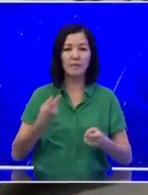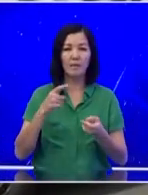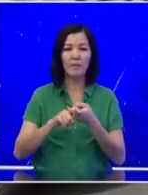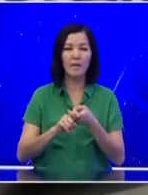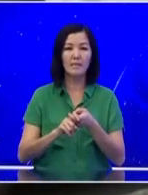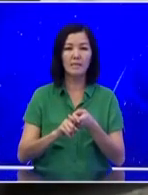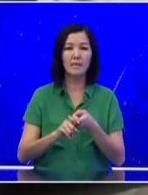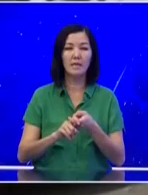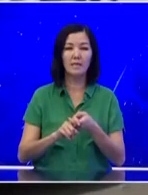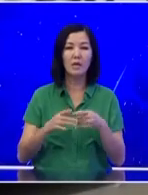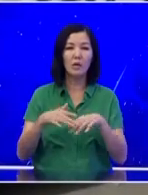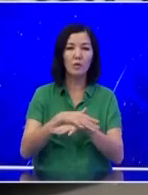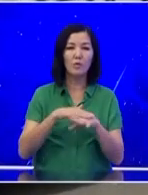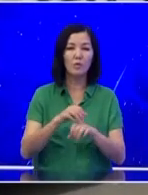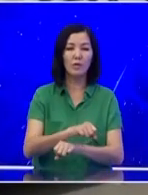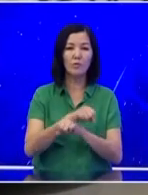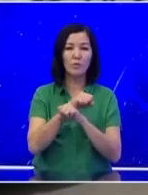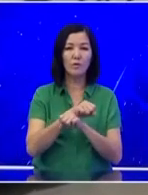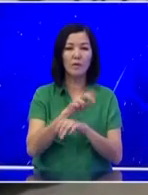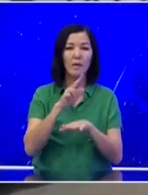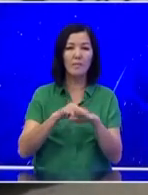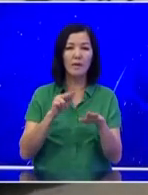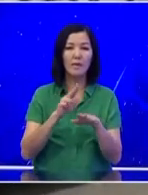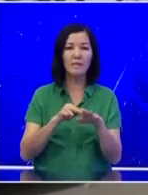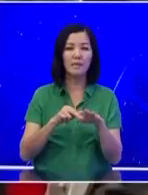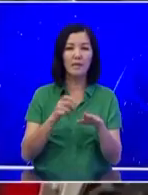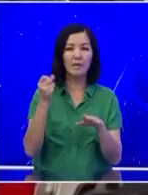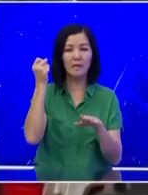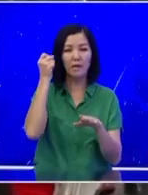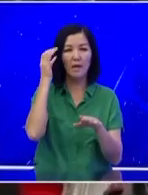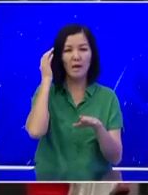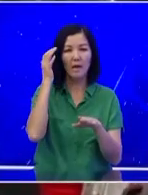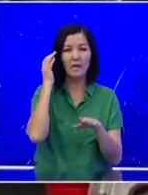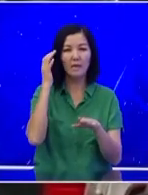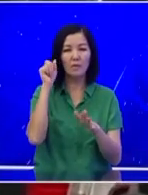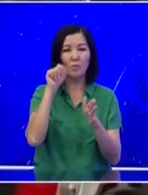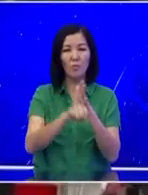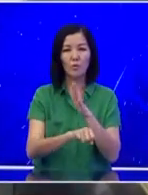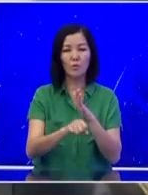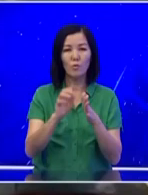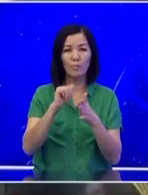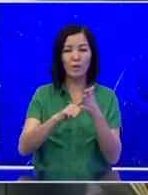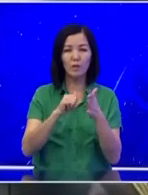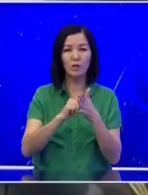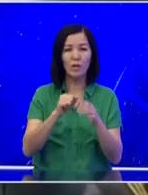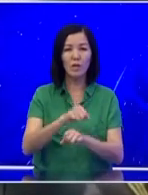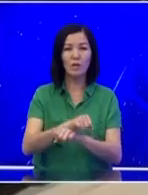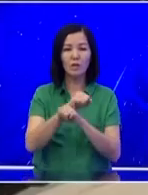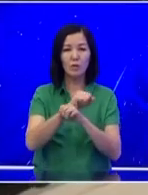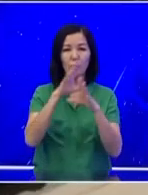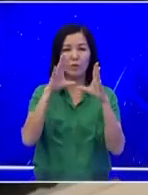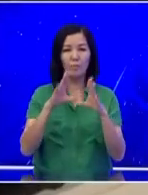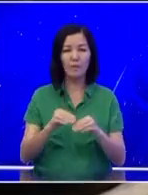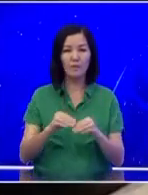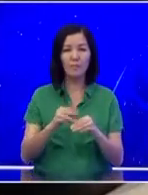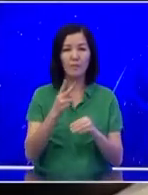қабылдады. Тұрғындар толқуына полиция қызметкерінің афроамерикалық азаматты өлтіріп алуы себеп. Үкімет шеруді басу үшін тәртіп сақшыларының